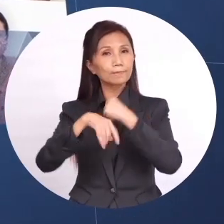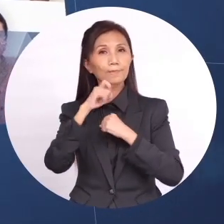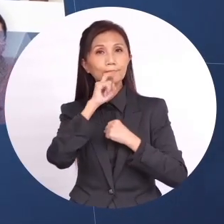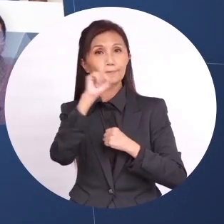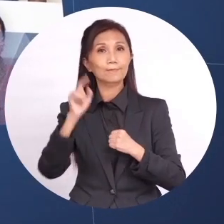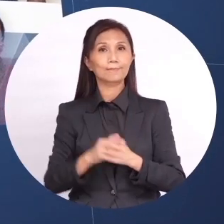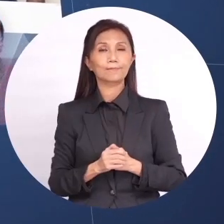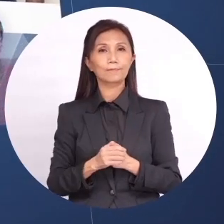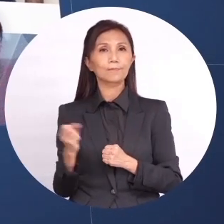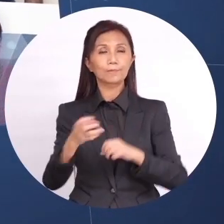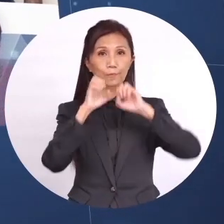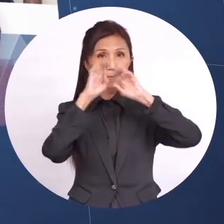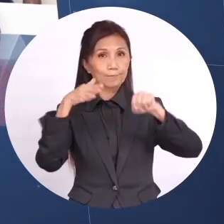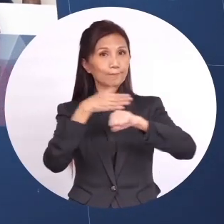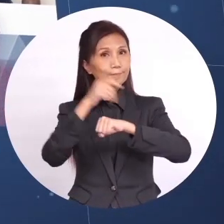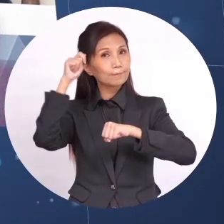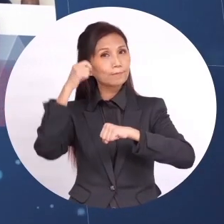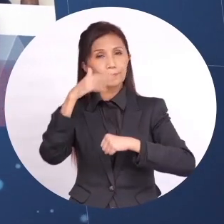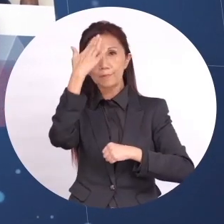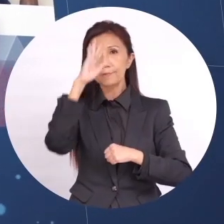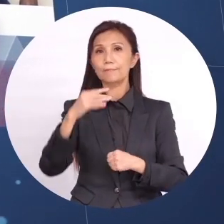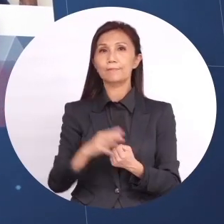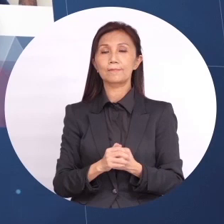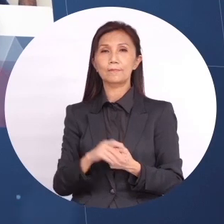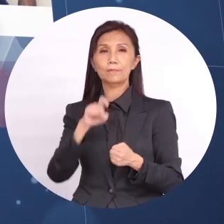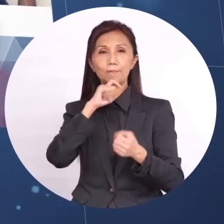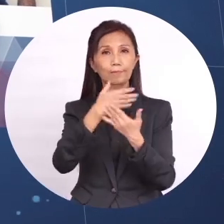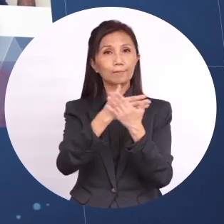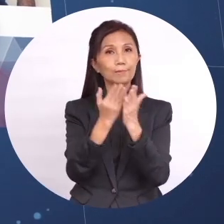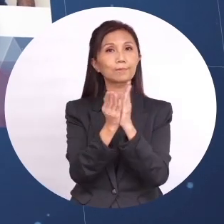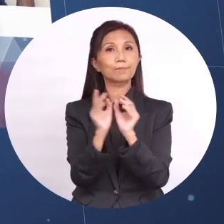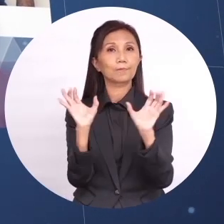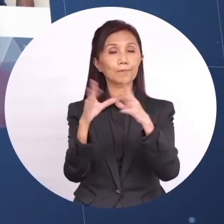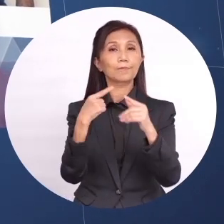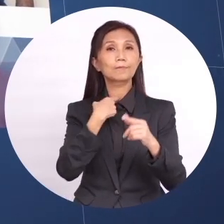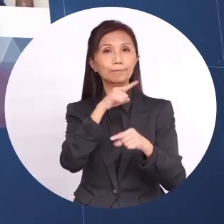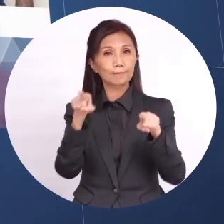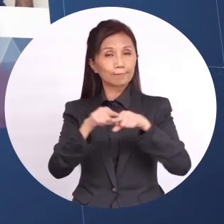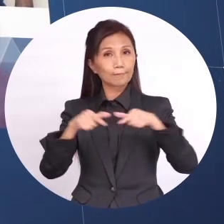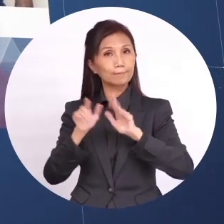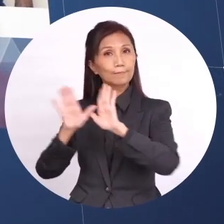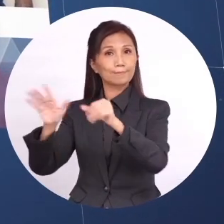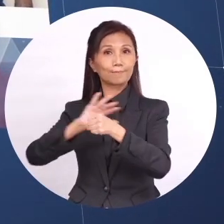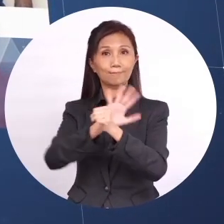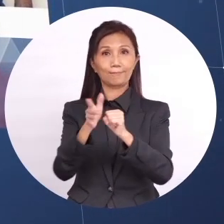情况，并呼吁社会各界谅解和体恤不同的社群需要，齐心抗疫。